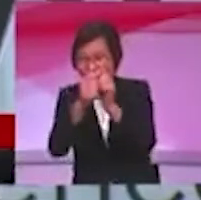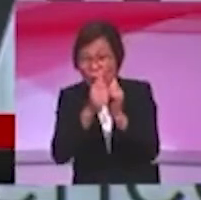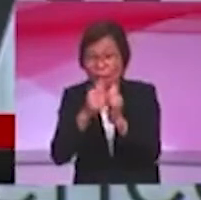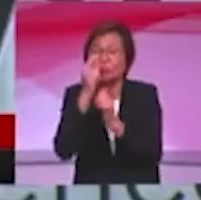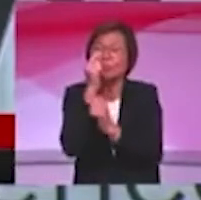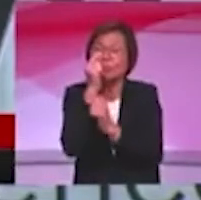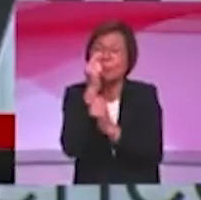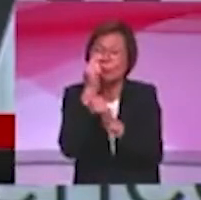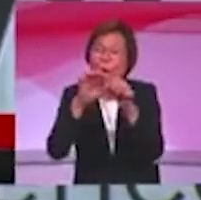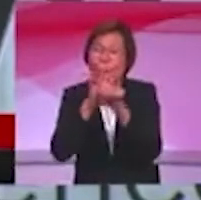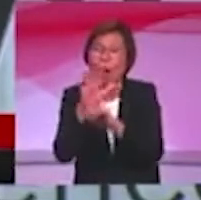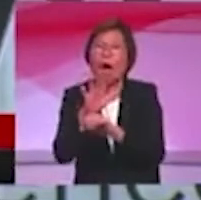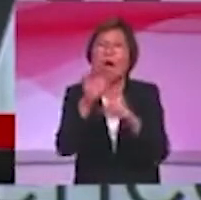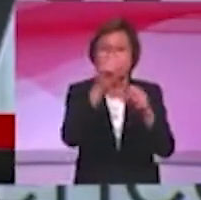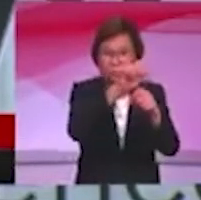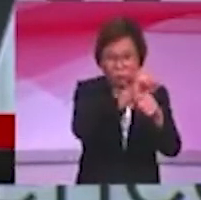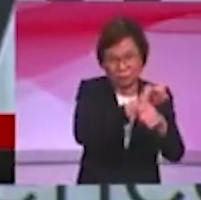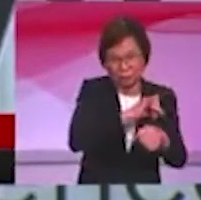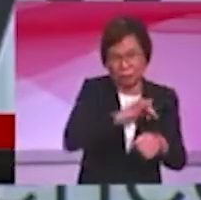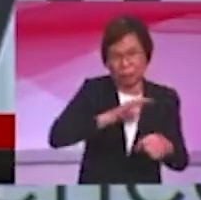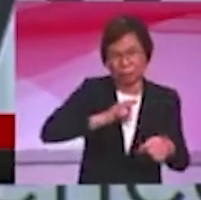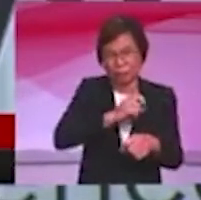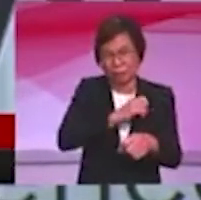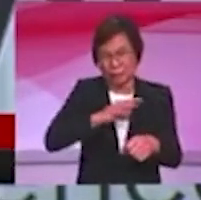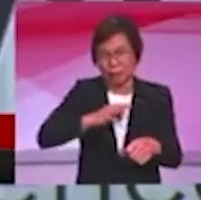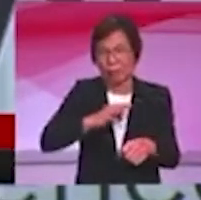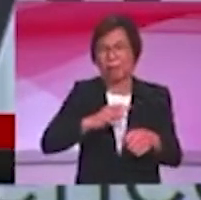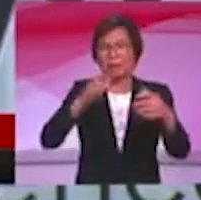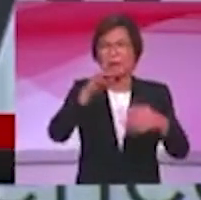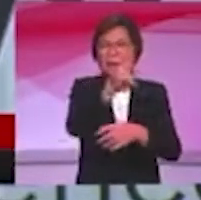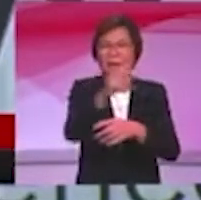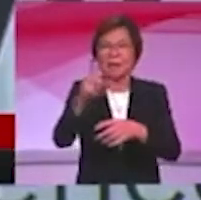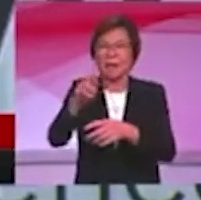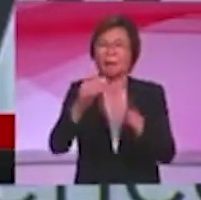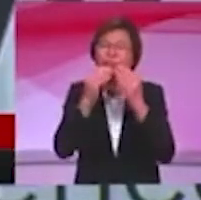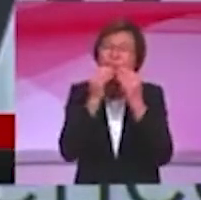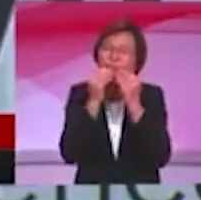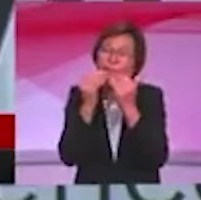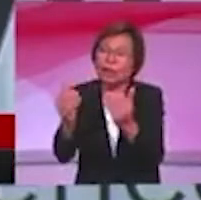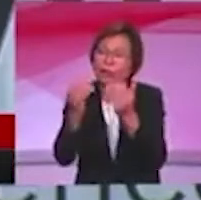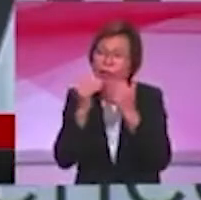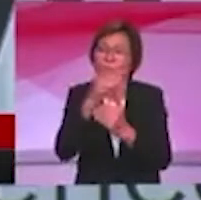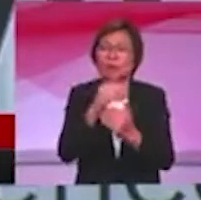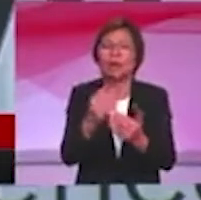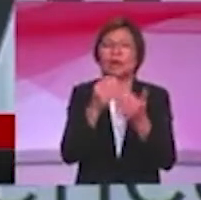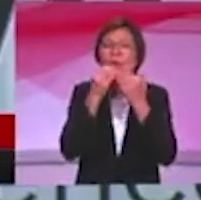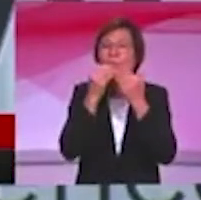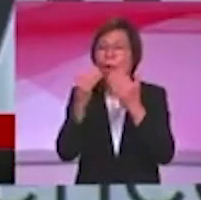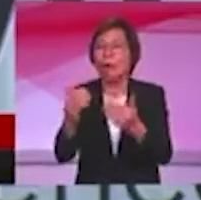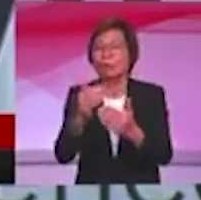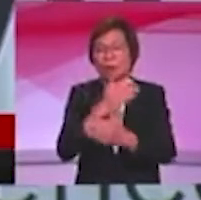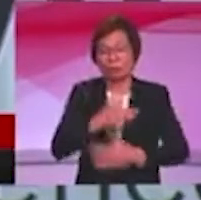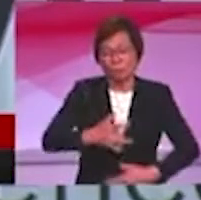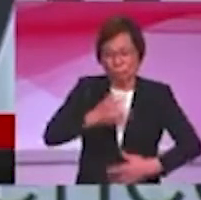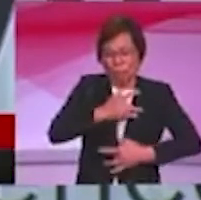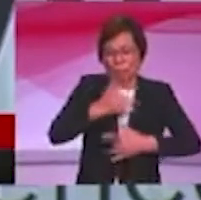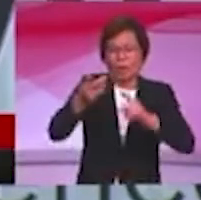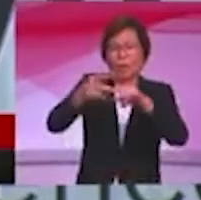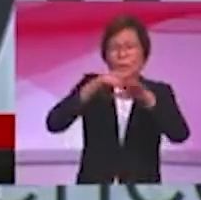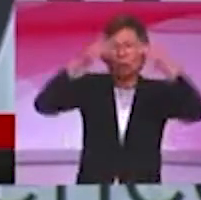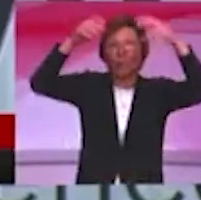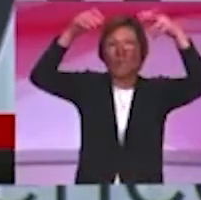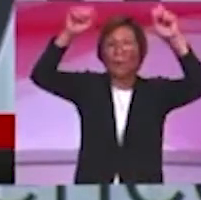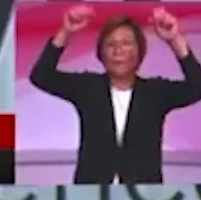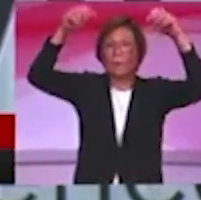COVID-19 terhadap pekerja-pekerja mereka. Kementerian Kesihatan amat berterima kasih dan ingin menyampaikan penghargaan kepada majikan